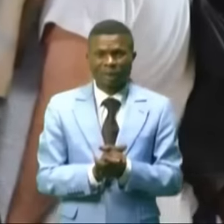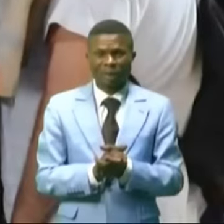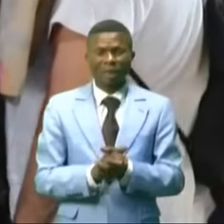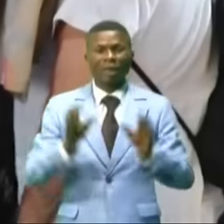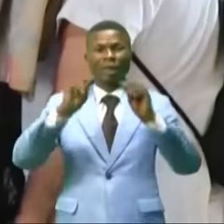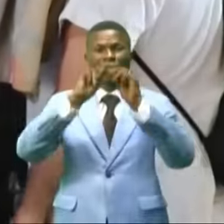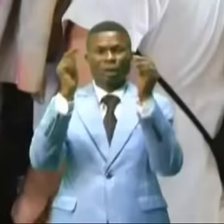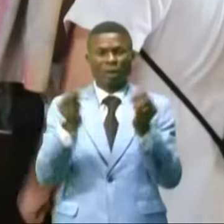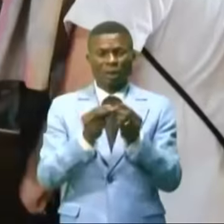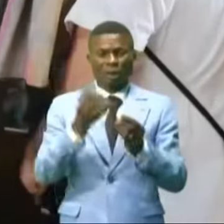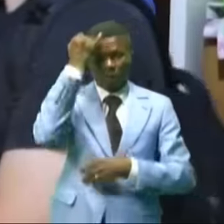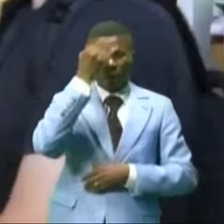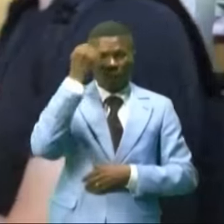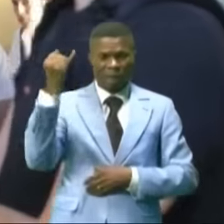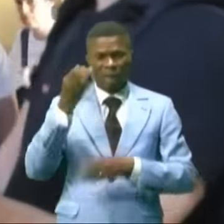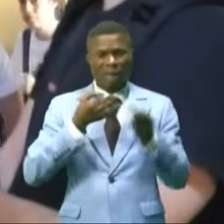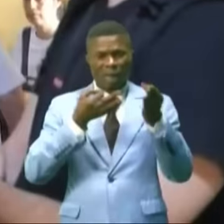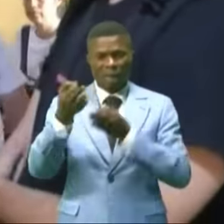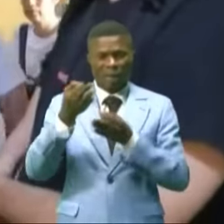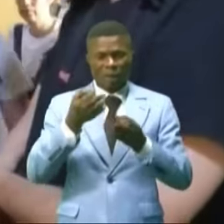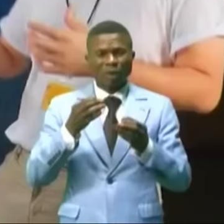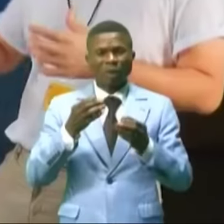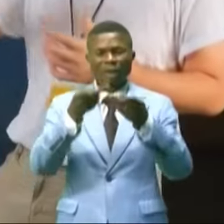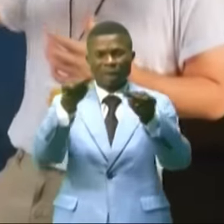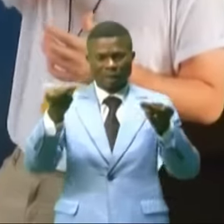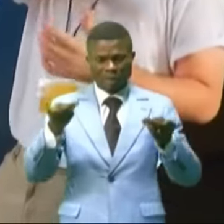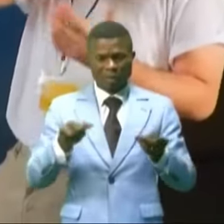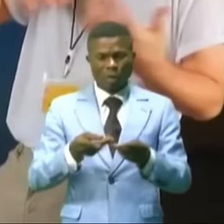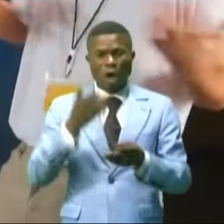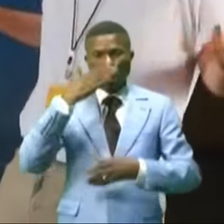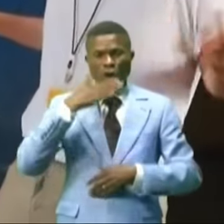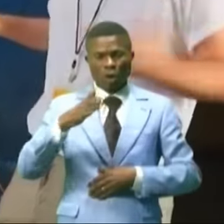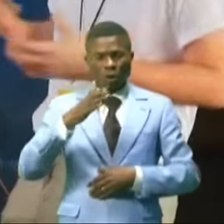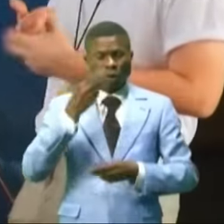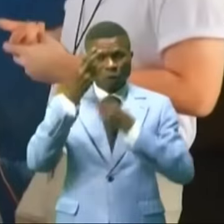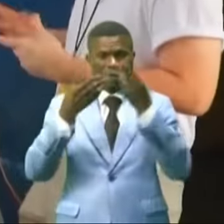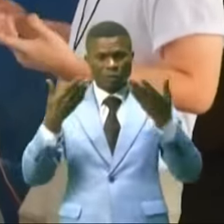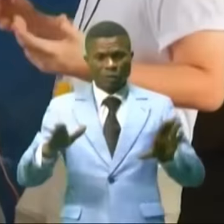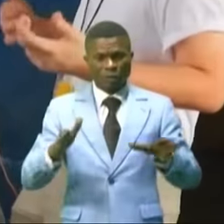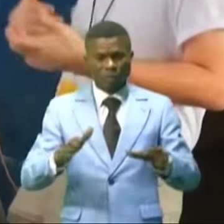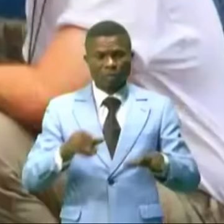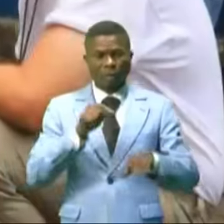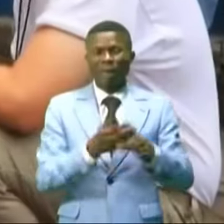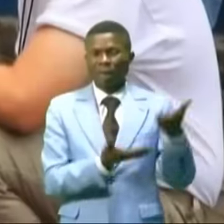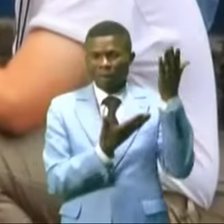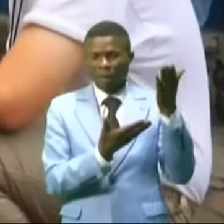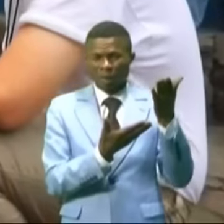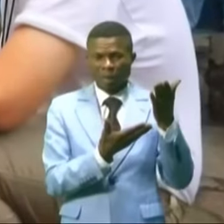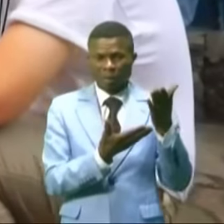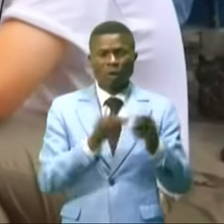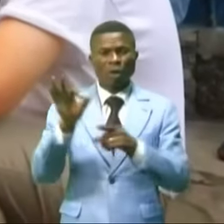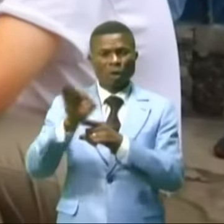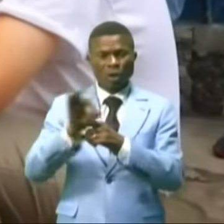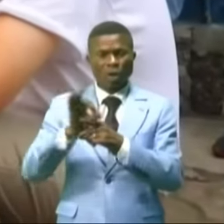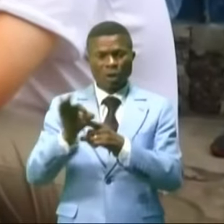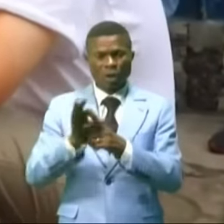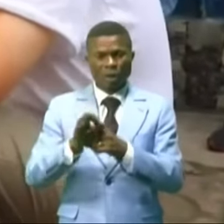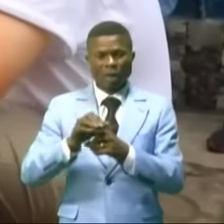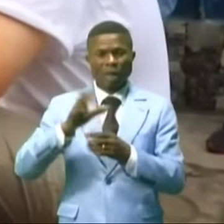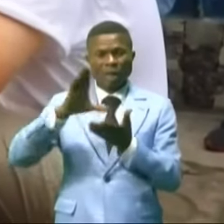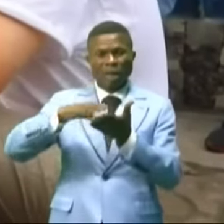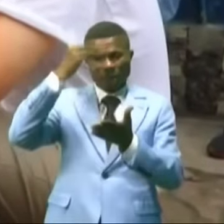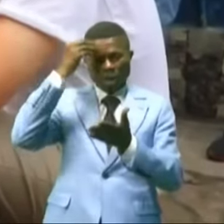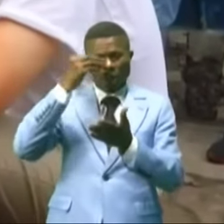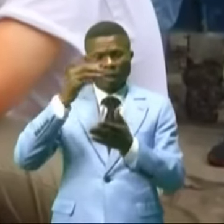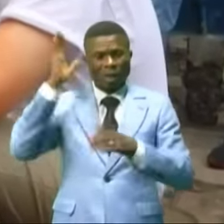délégation italienne a fait la ronde des installations hospitalières. Après la visite, le temps fort était la séance de formation théorique et pratique